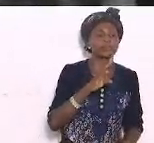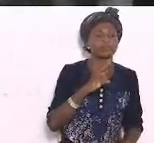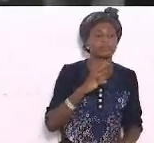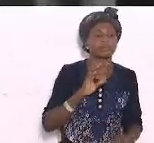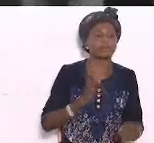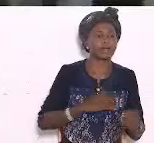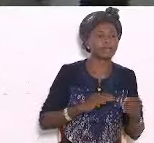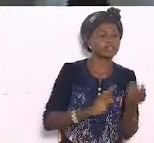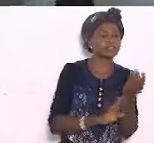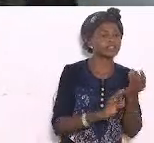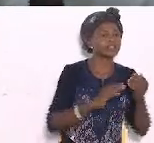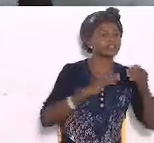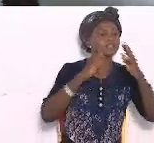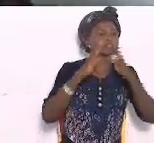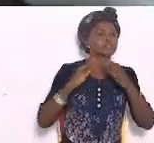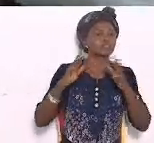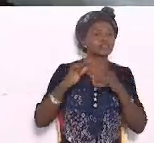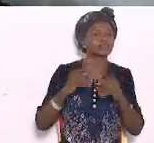a